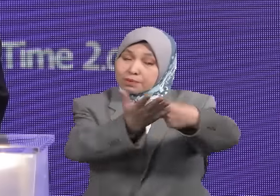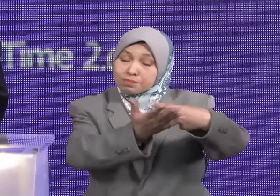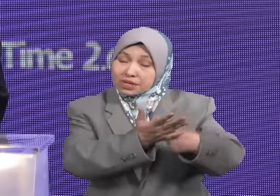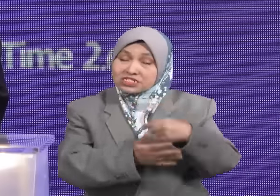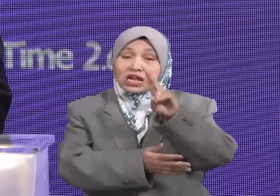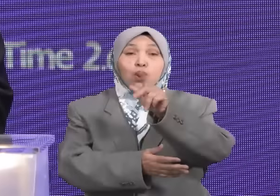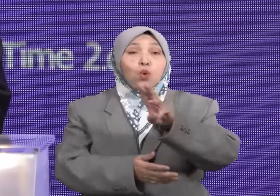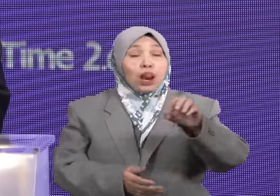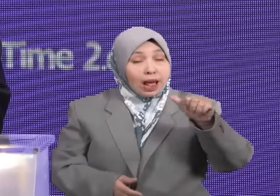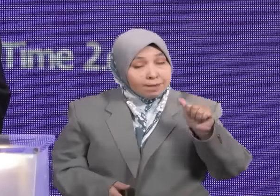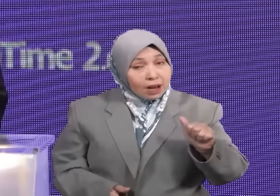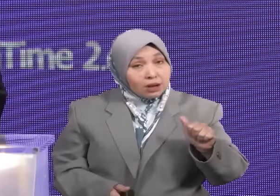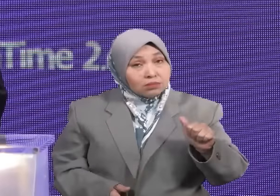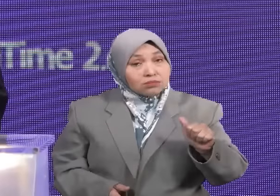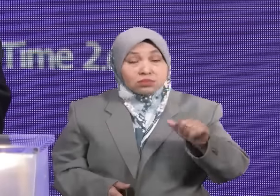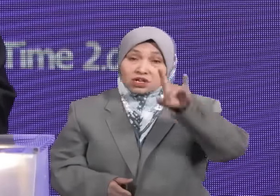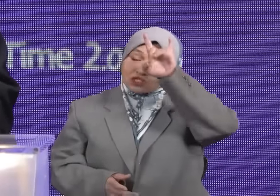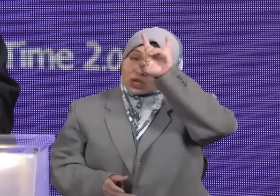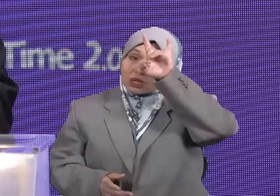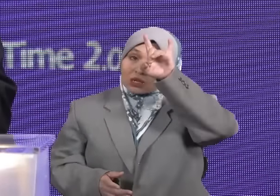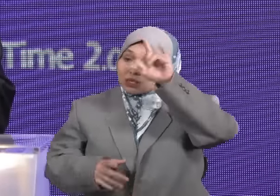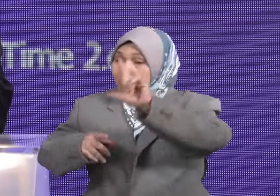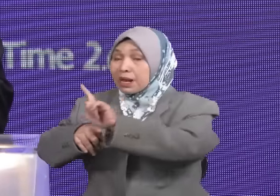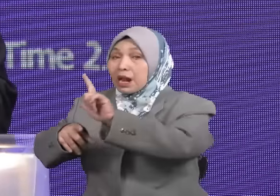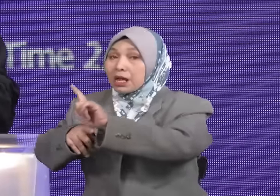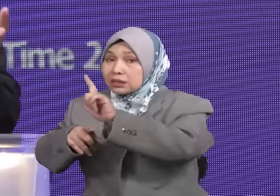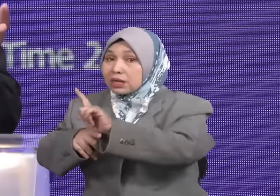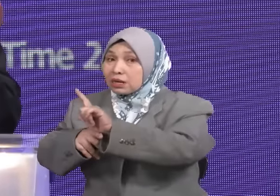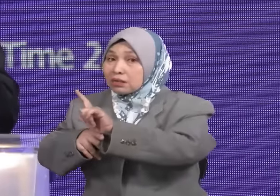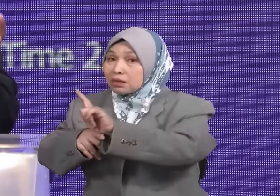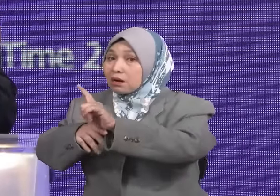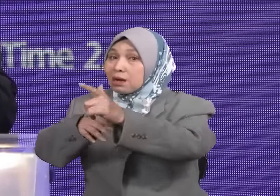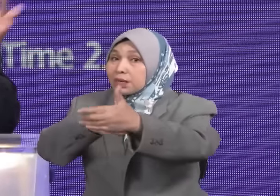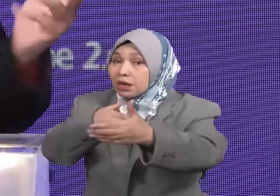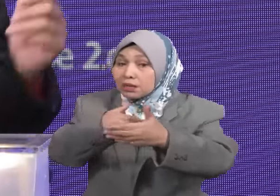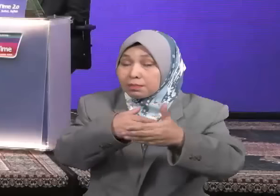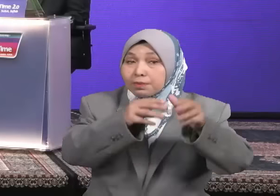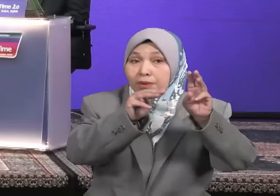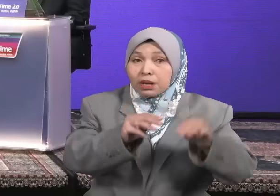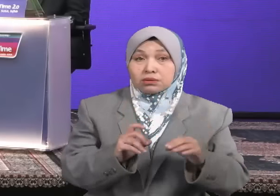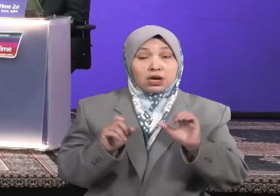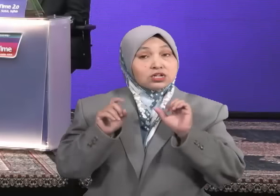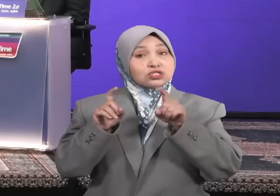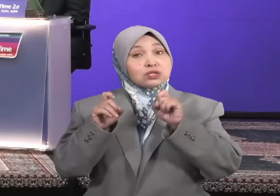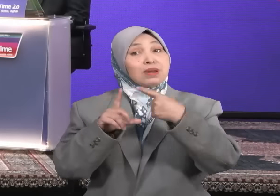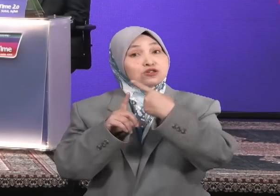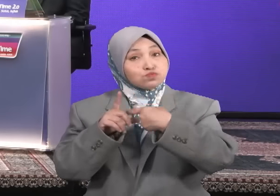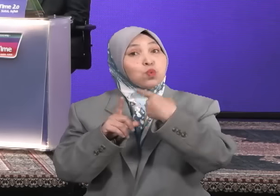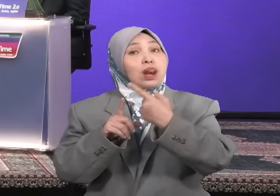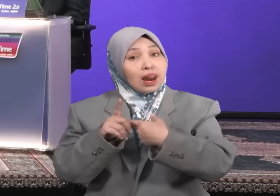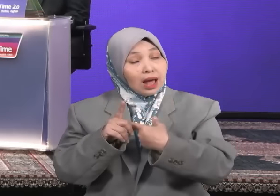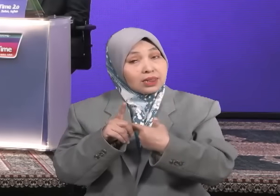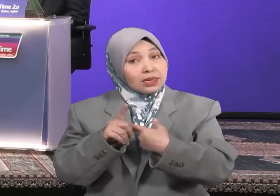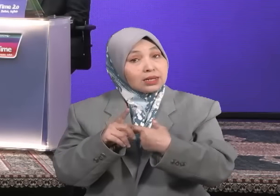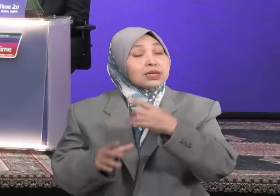ialah syaitan dia melatih, ya, dia akan mendekati pada manusia ini 11 bulan. Ya, 11 bulan.